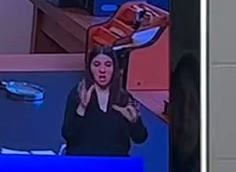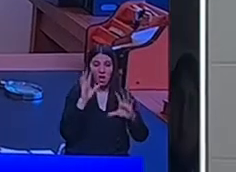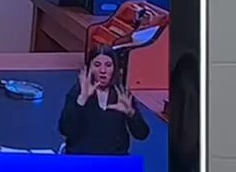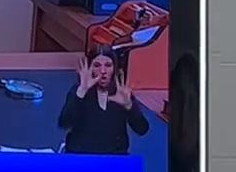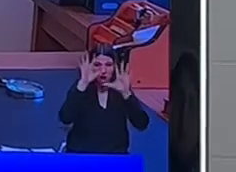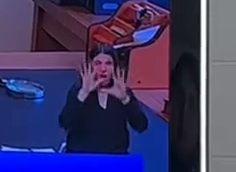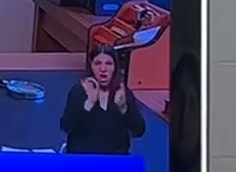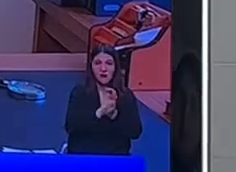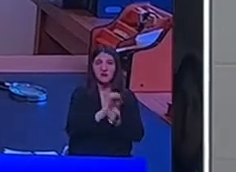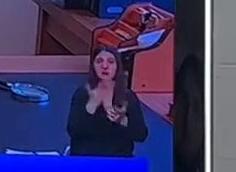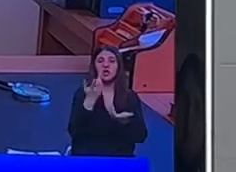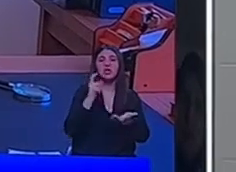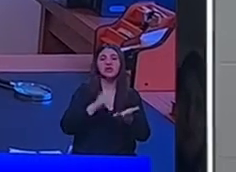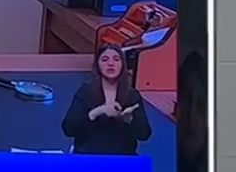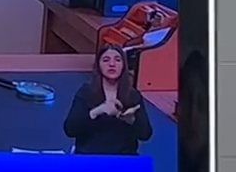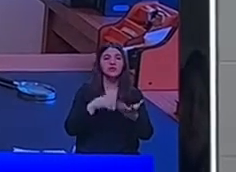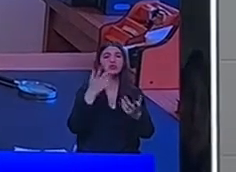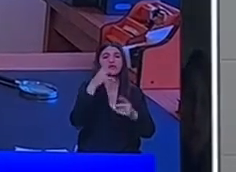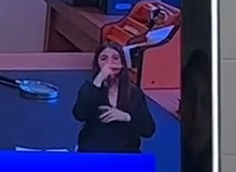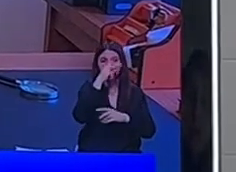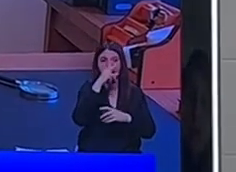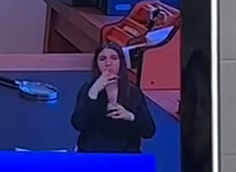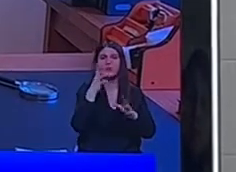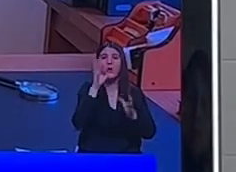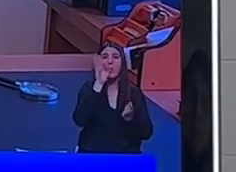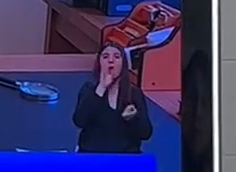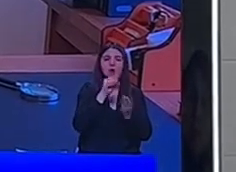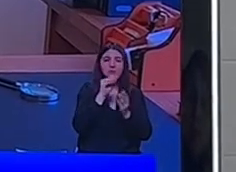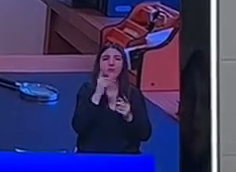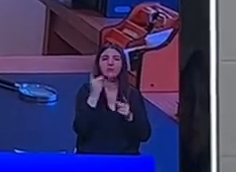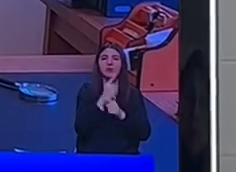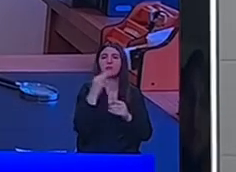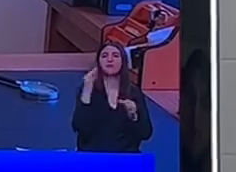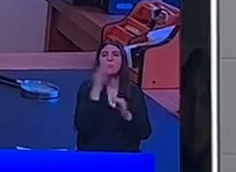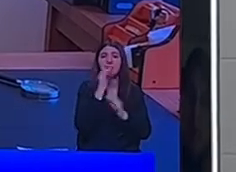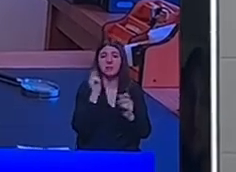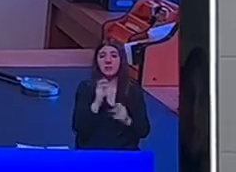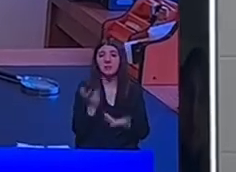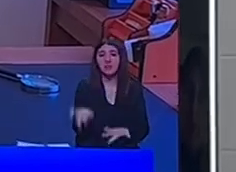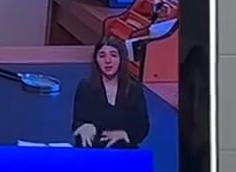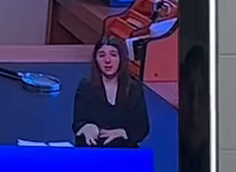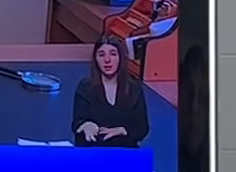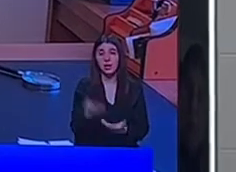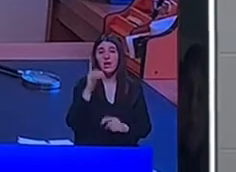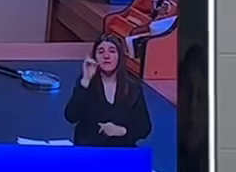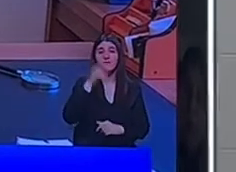yaşayan tavuk, civciv, horoz, kaz, ördeğe benzetirsek